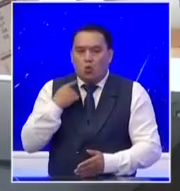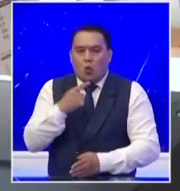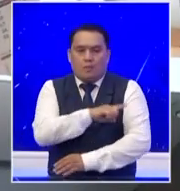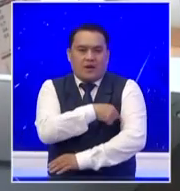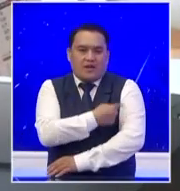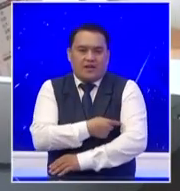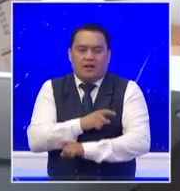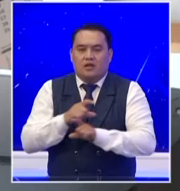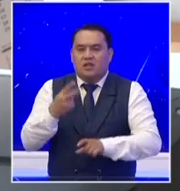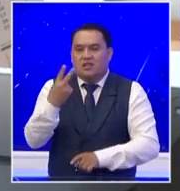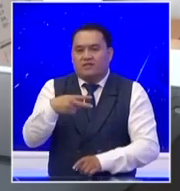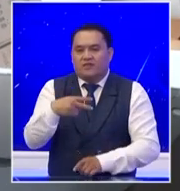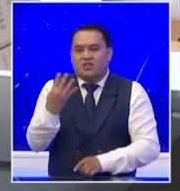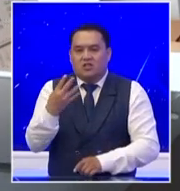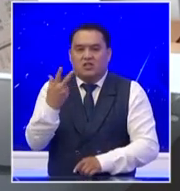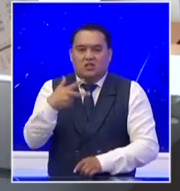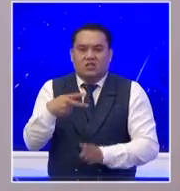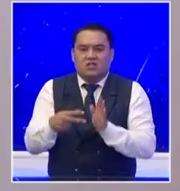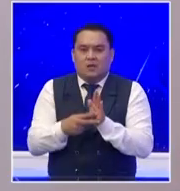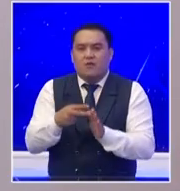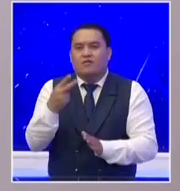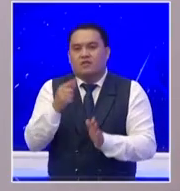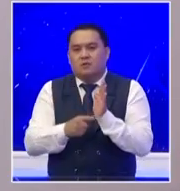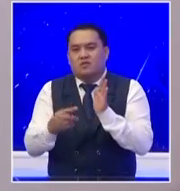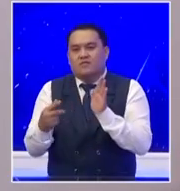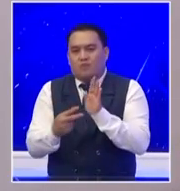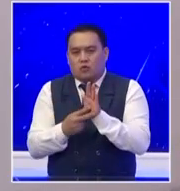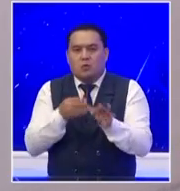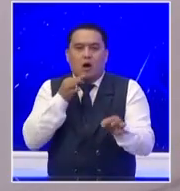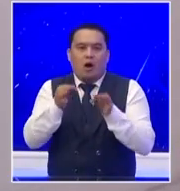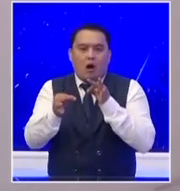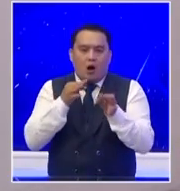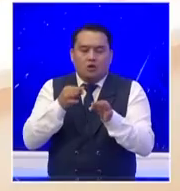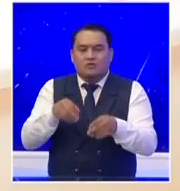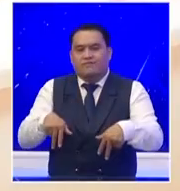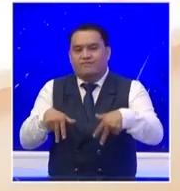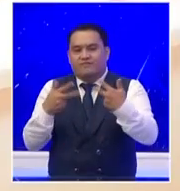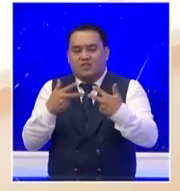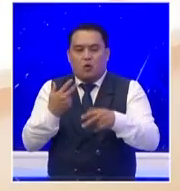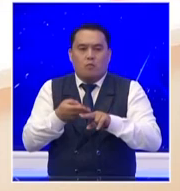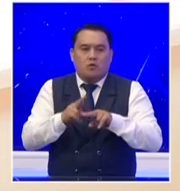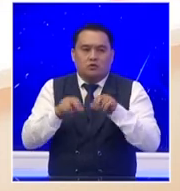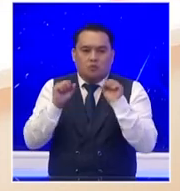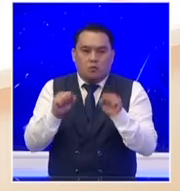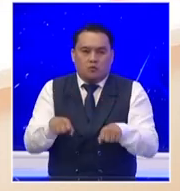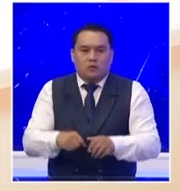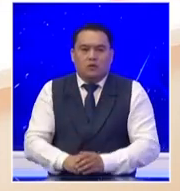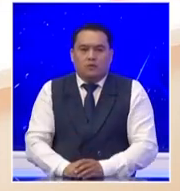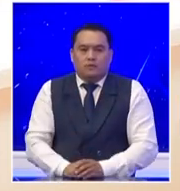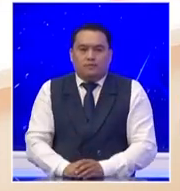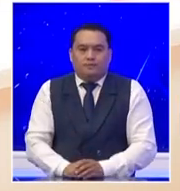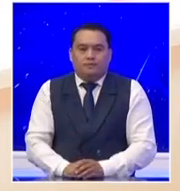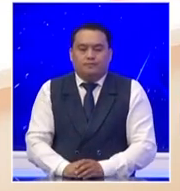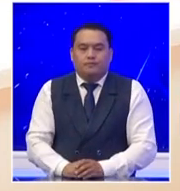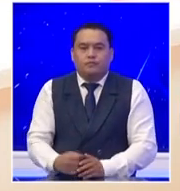поликлиники по номеру 243978. Также проводят консультации и по видеозвонку. К дальнейшим действиям в